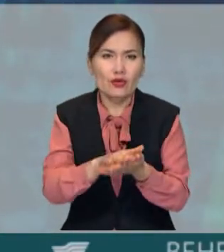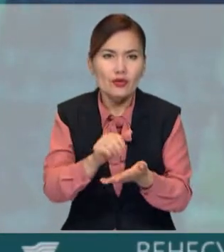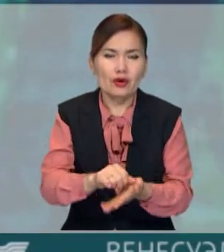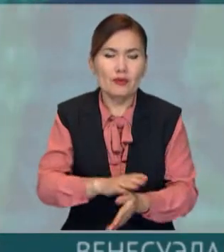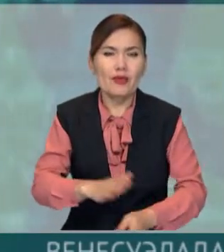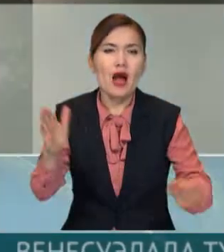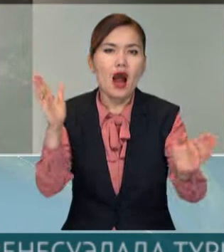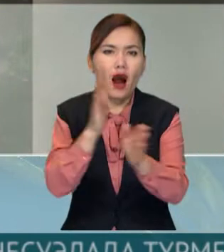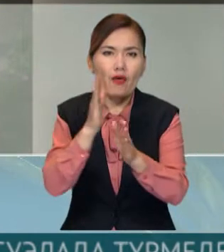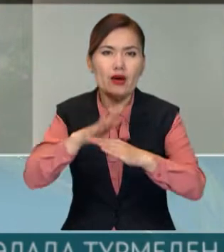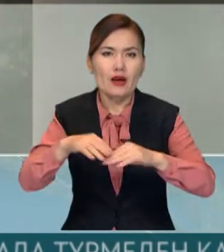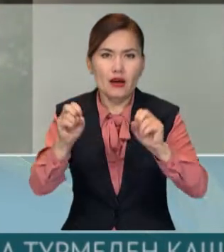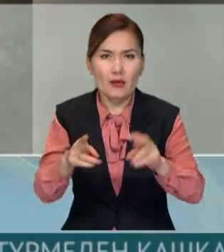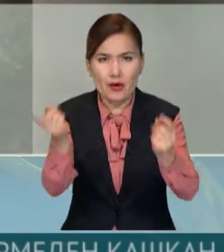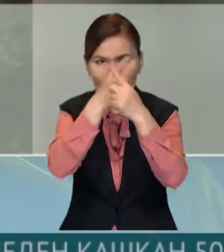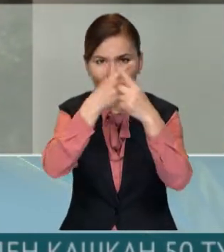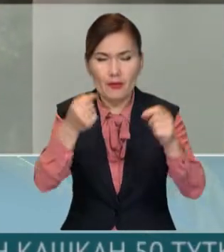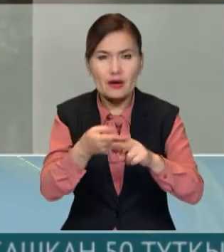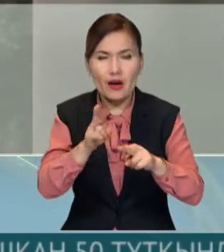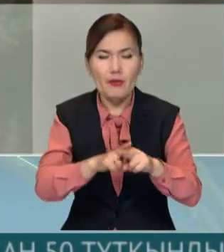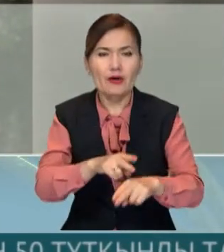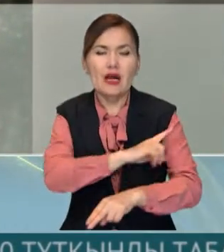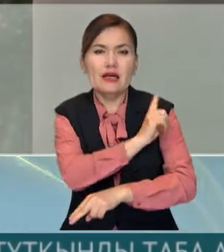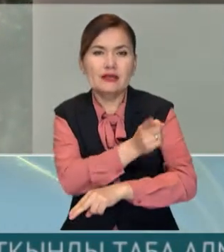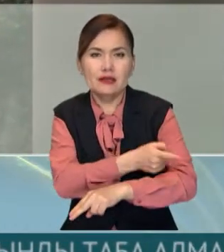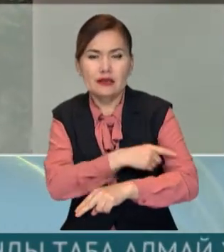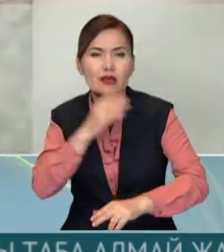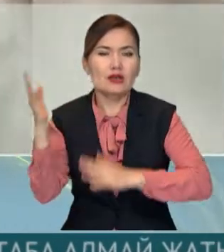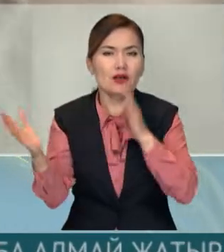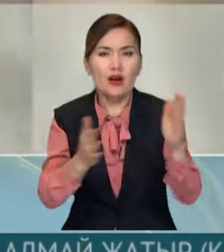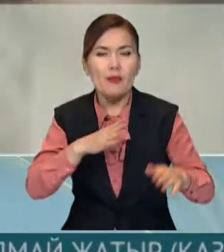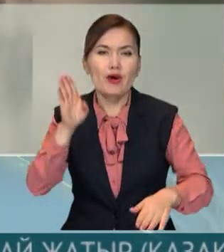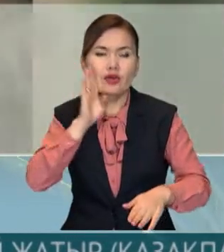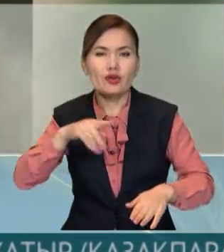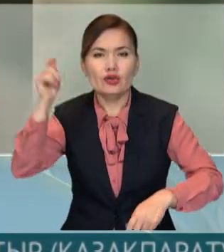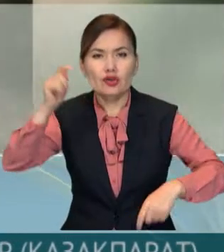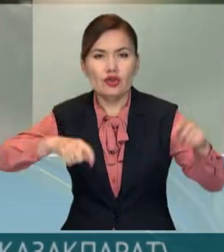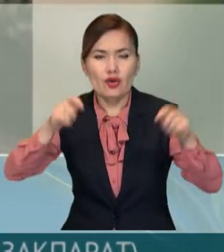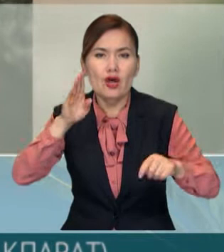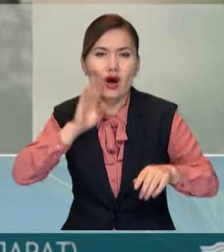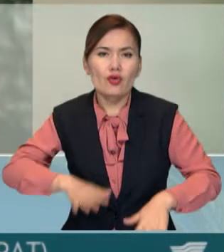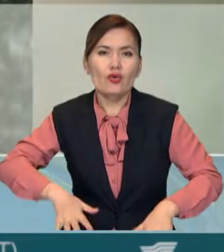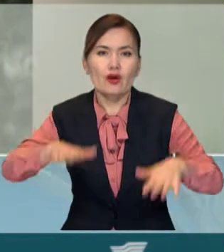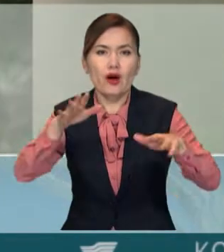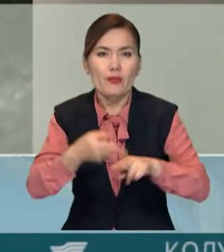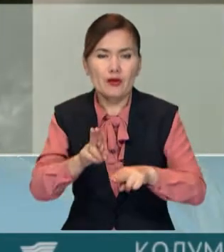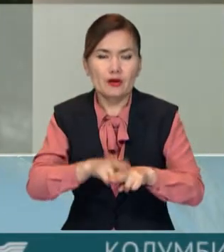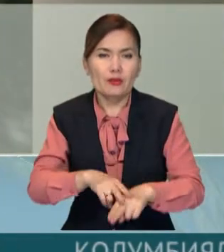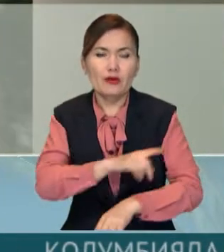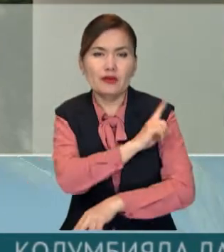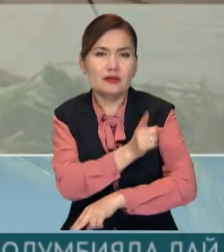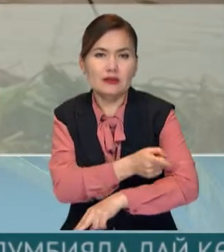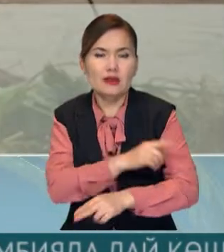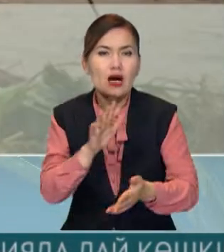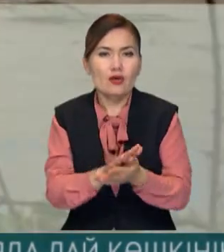Ауа райын бақылаушылардың сөзінше, ол өзімен бірге нөсер жауын мен су тасқынына келуі мүмкін. Кей өңірлерде сел жүруі